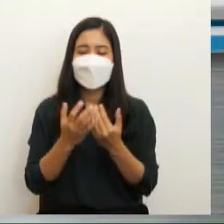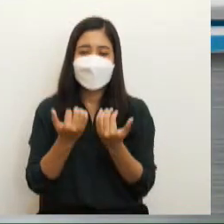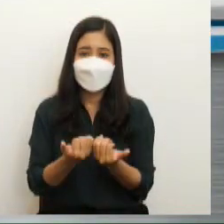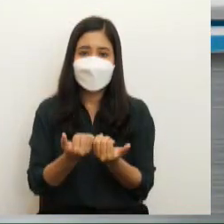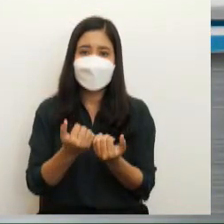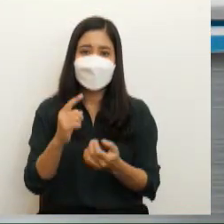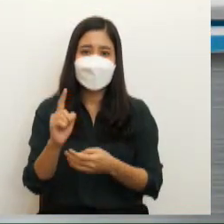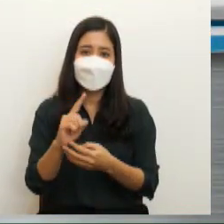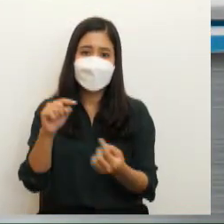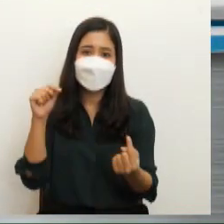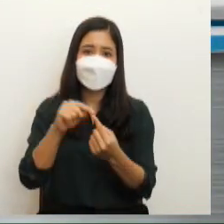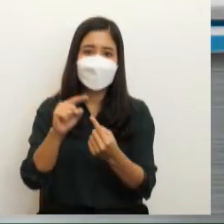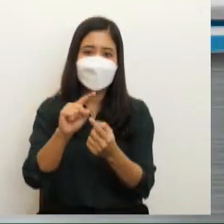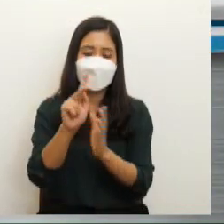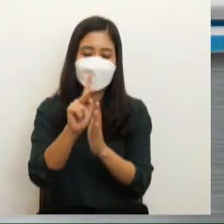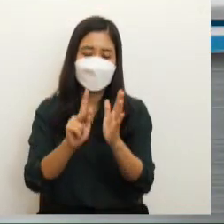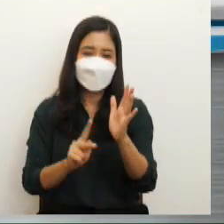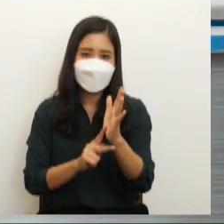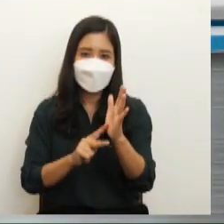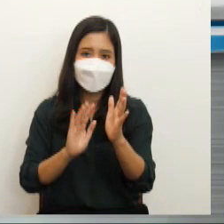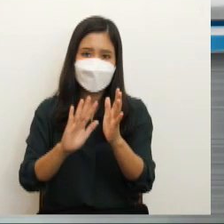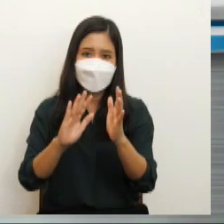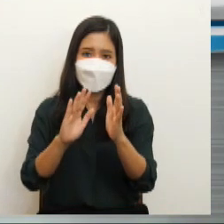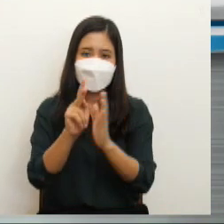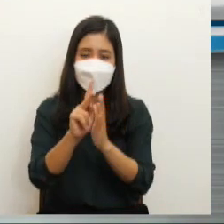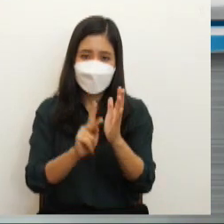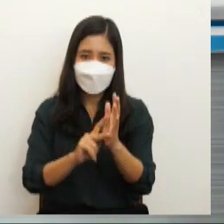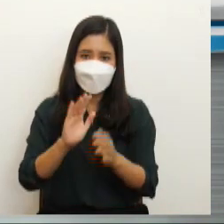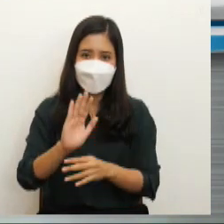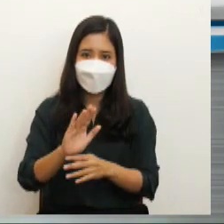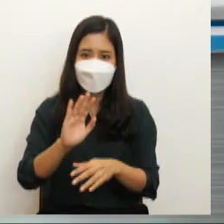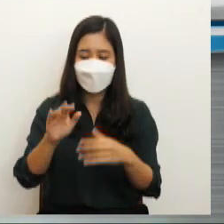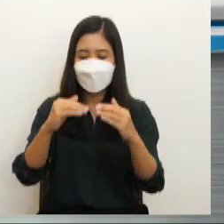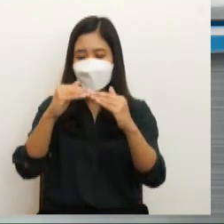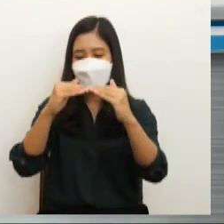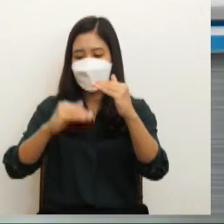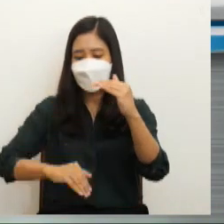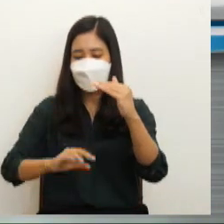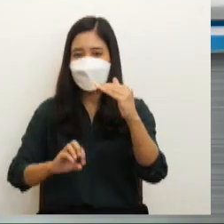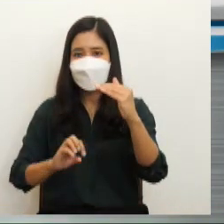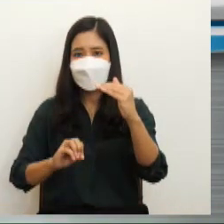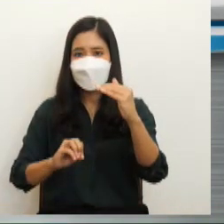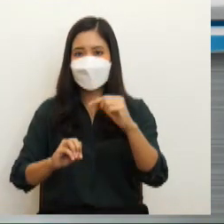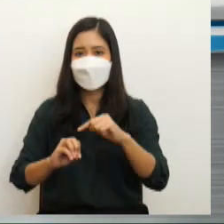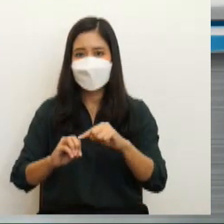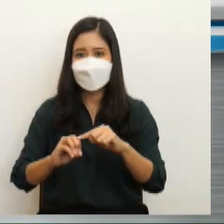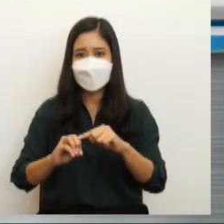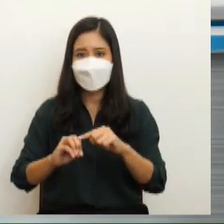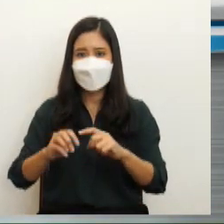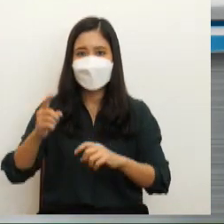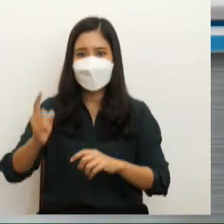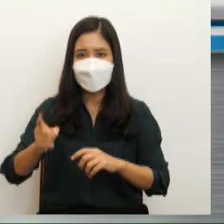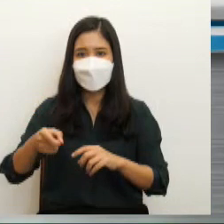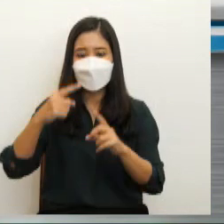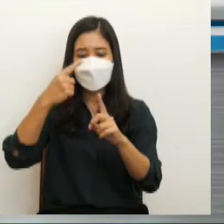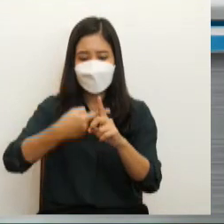เรื่องของการเคร่งมาตรการนะคะรวมทั้งรายที่50นั่นก็คือจริงๆแล้วตั้งแต่เดือนมีนาคม